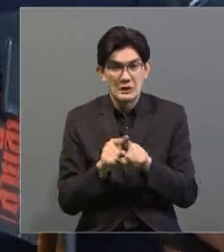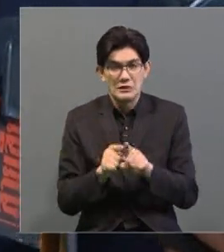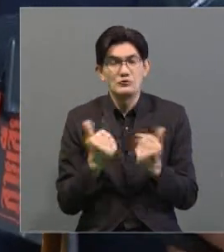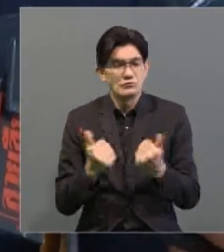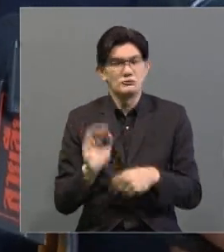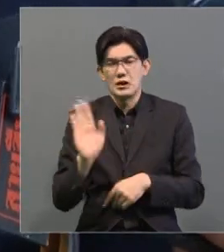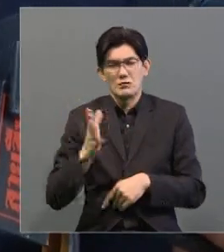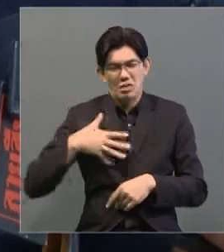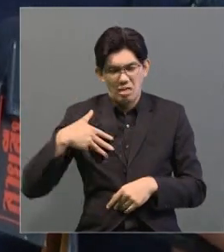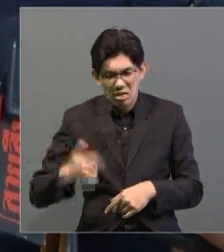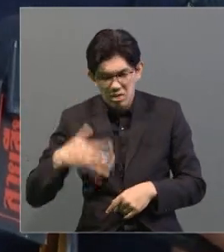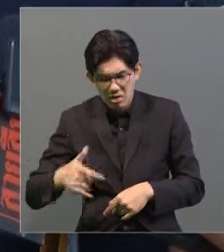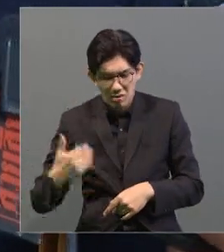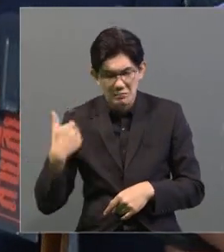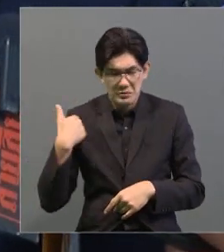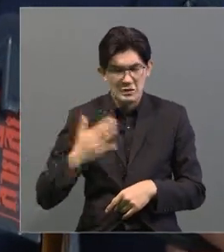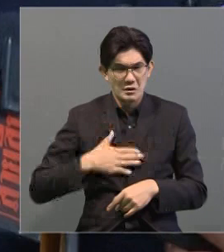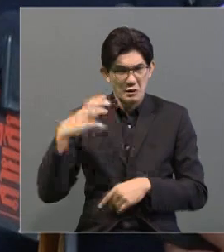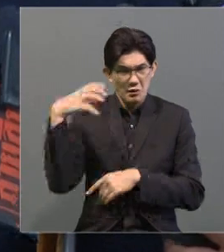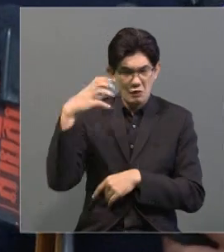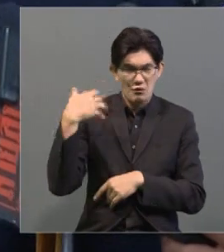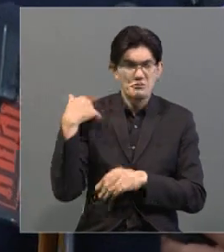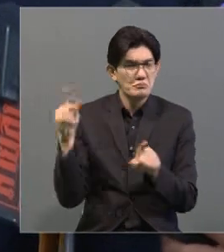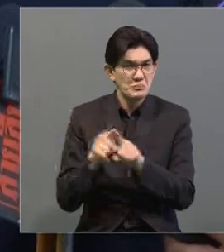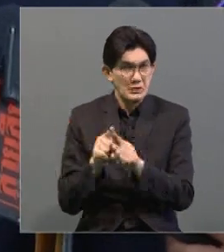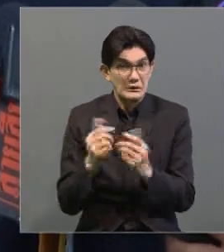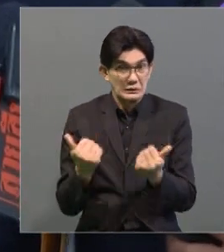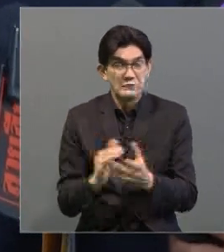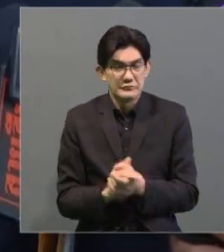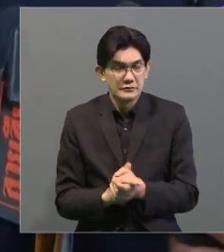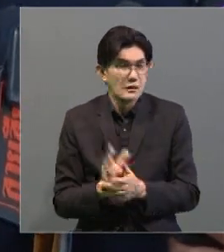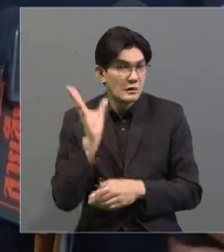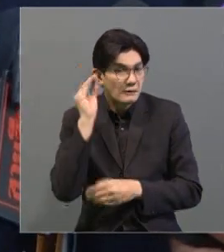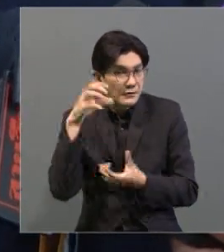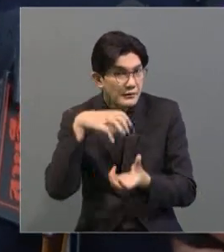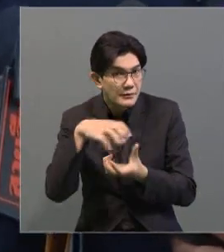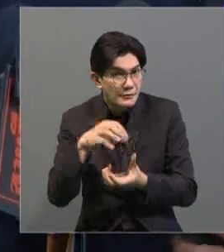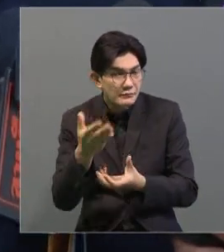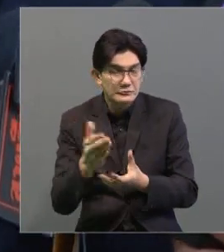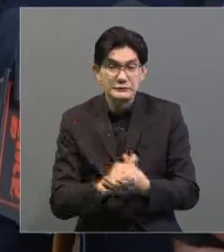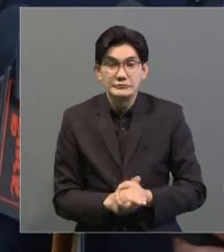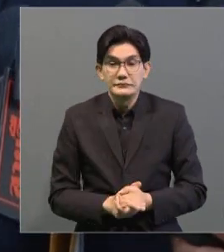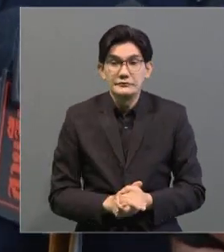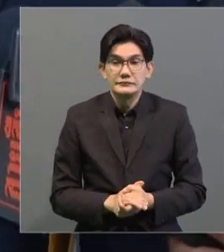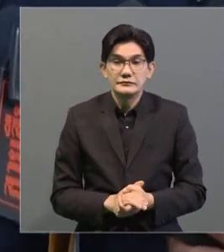ไม่ได้แล้วไม่สบายใจแล้วตัวเองถูกหลอกเอาไปเป็นเหยื่อเขาด้วยเนี่ยนะคะเดี๋ยวฟังพี่หนุ่มอนุวัฒน์เล่าให้ฟังนิดนึงค่ะ เ